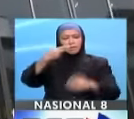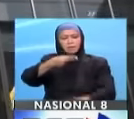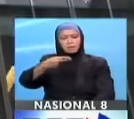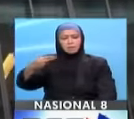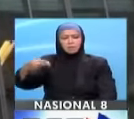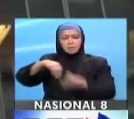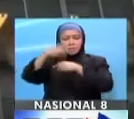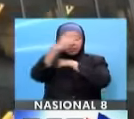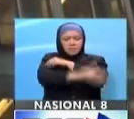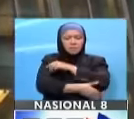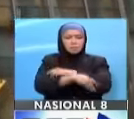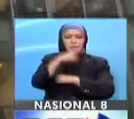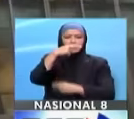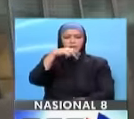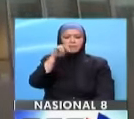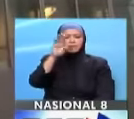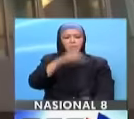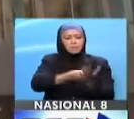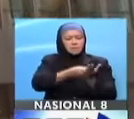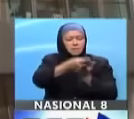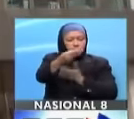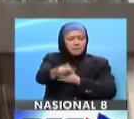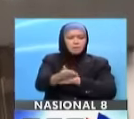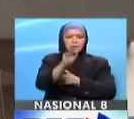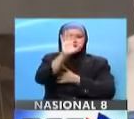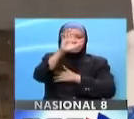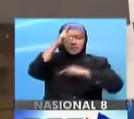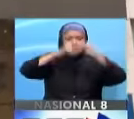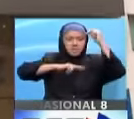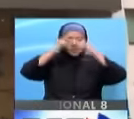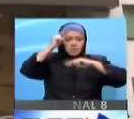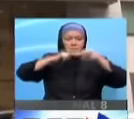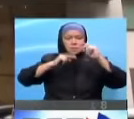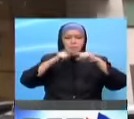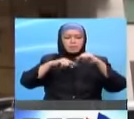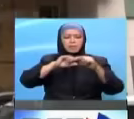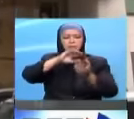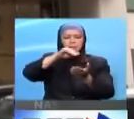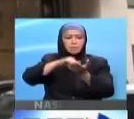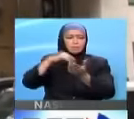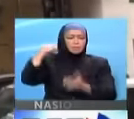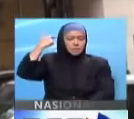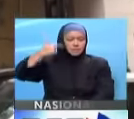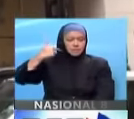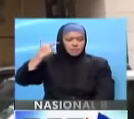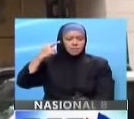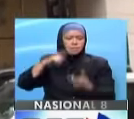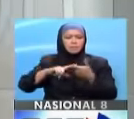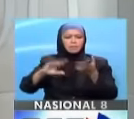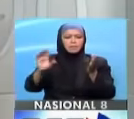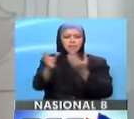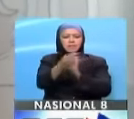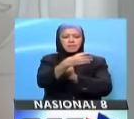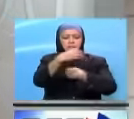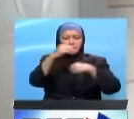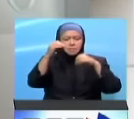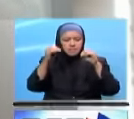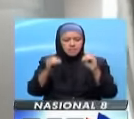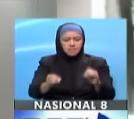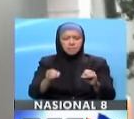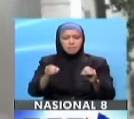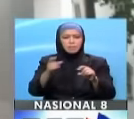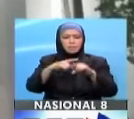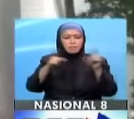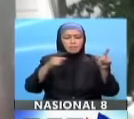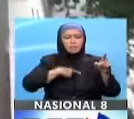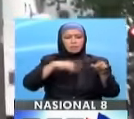buah bangunan di kota London iaitu Milton dan Shire House di Sheik Street, bangunan pejabat 8 tingkat yang beralamat di 90 High